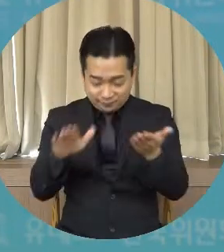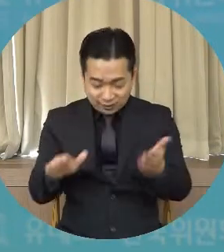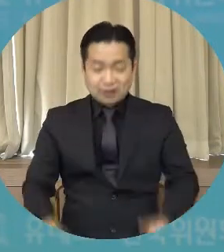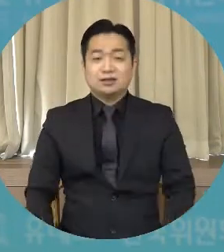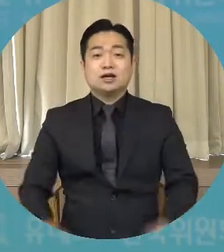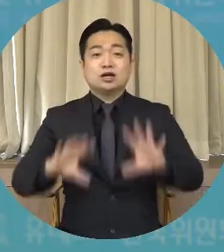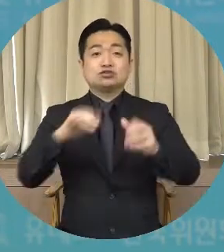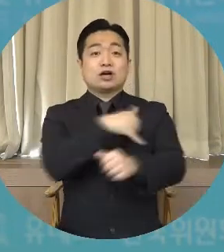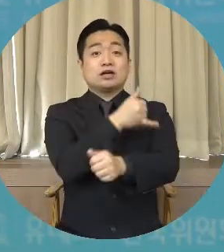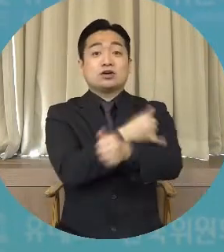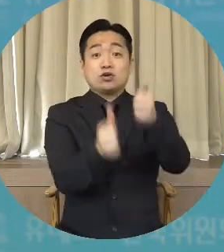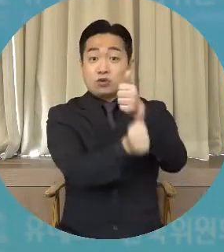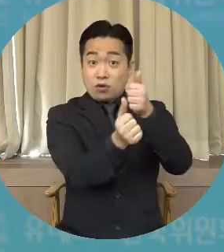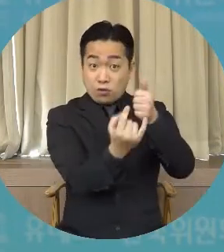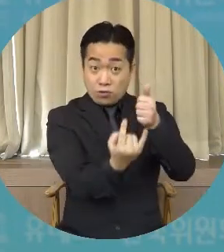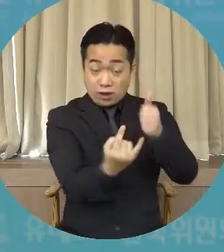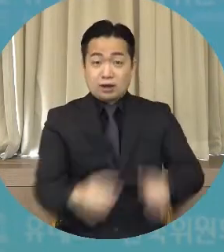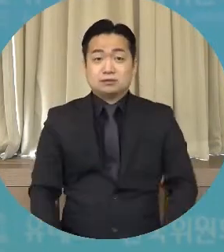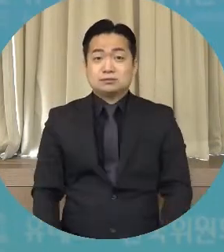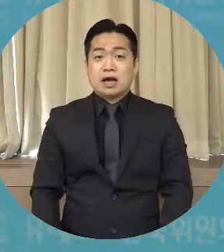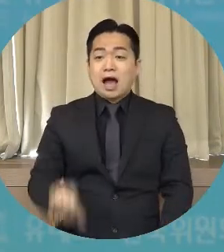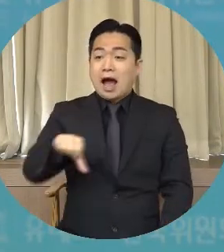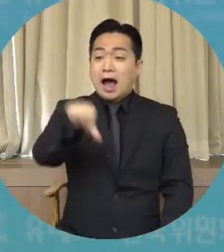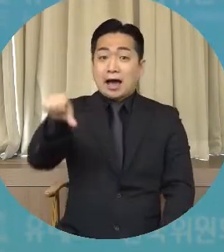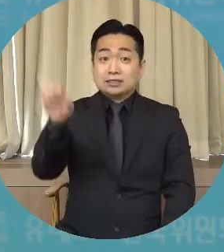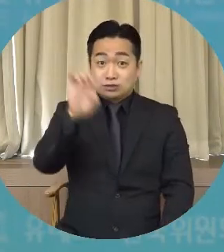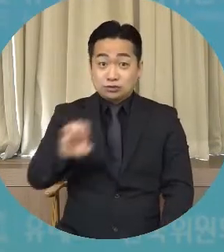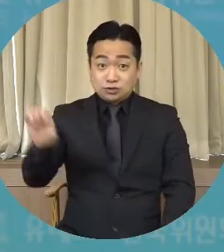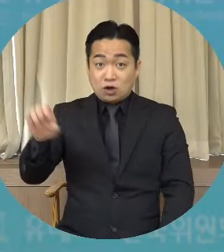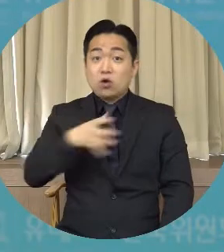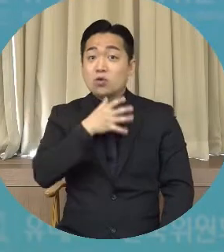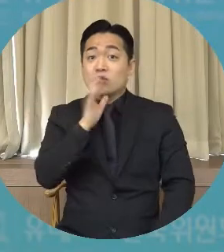국가인권위원회가 아셈 노인인권정책센터